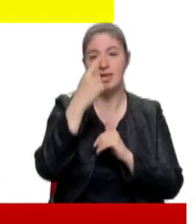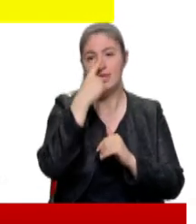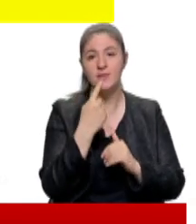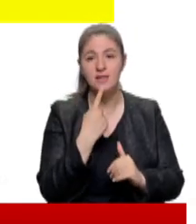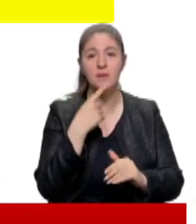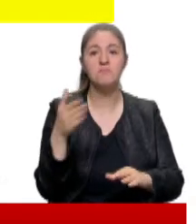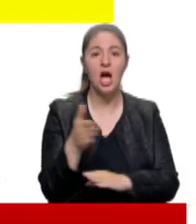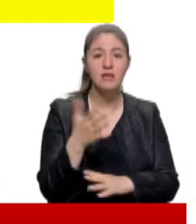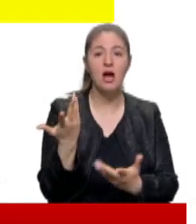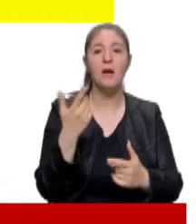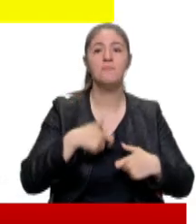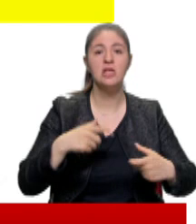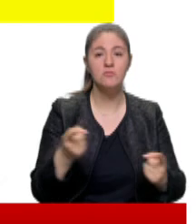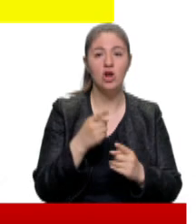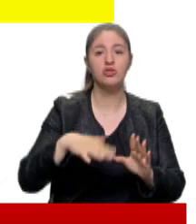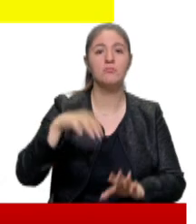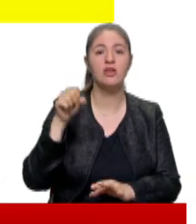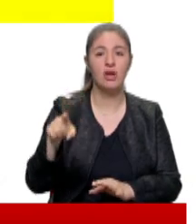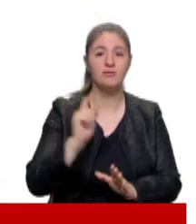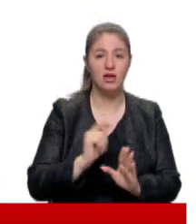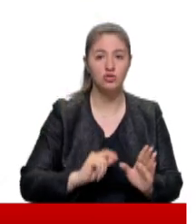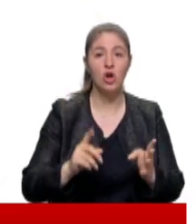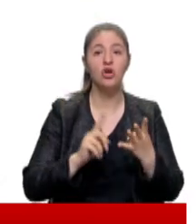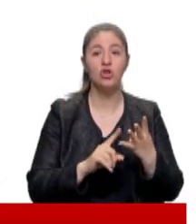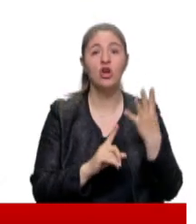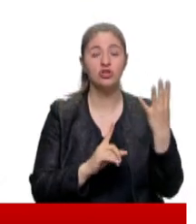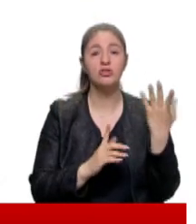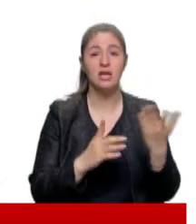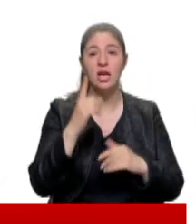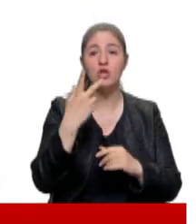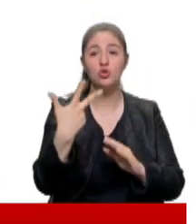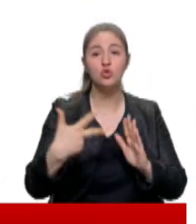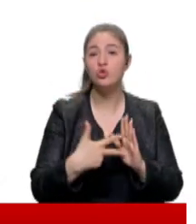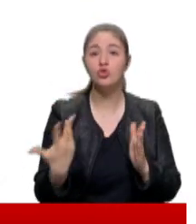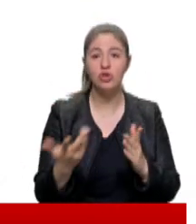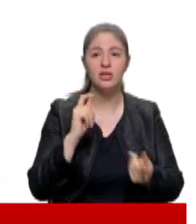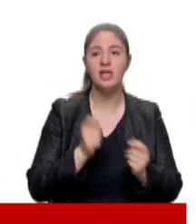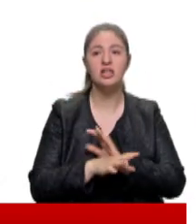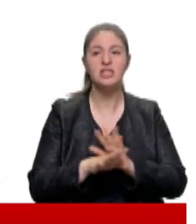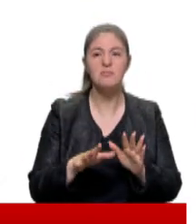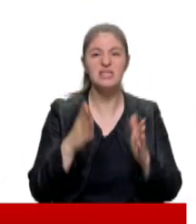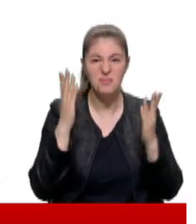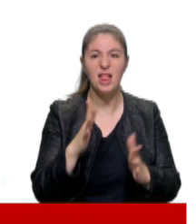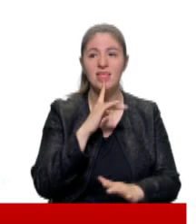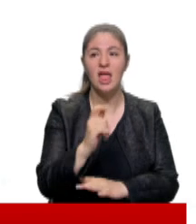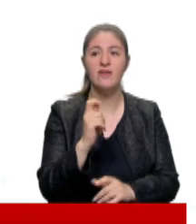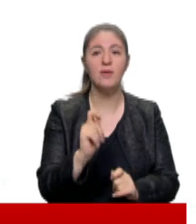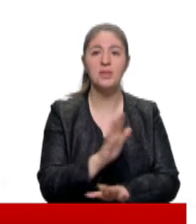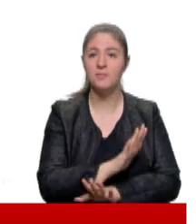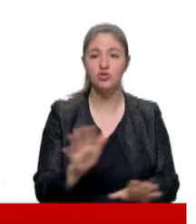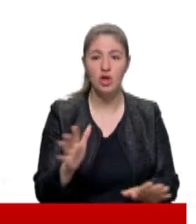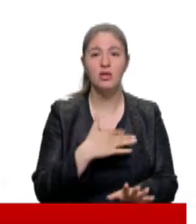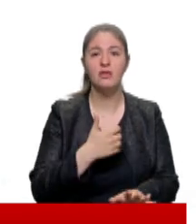dili, bayrağı, milli marşı, başkenti yazıyor. Dördüncü madde ilk üç maddenin değiştirilmesinin dahi teklif